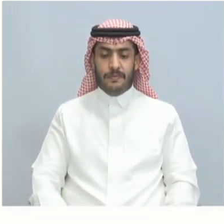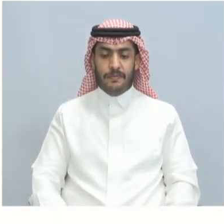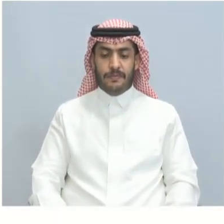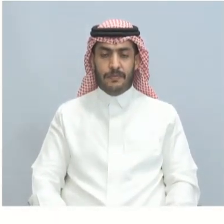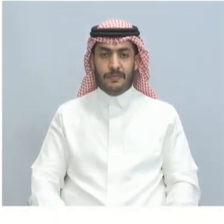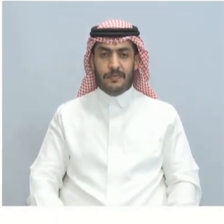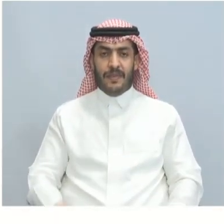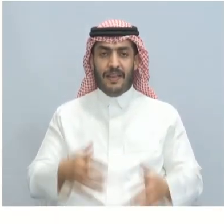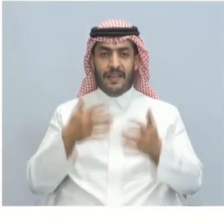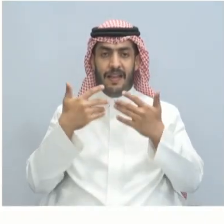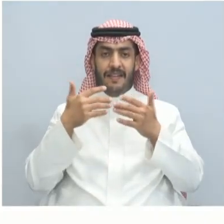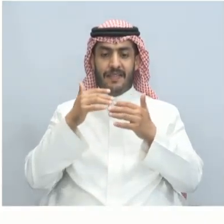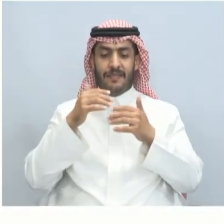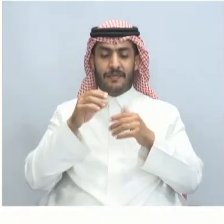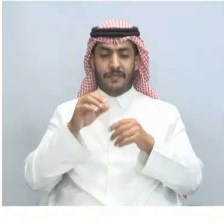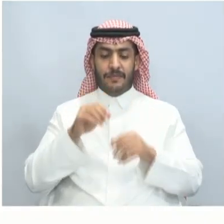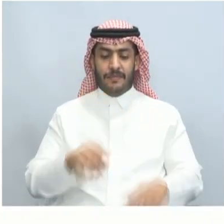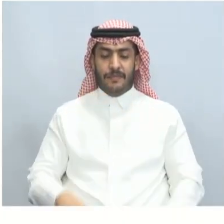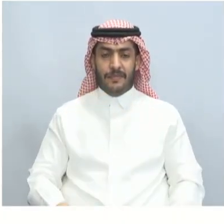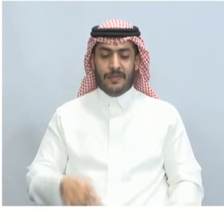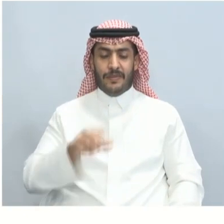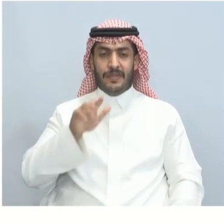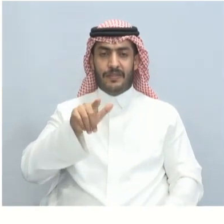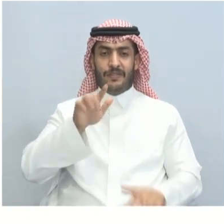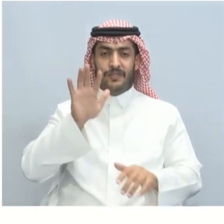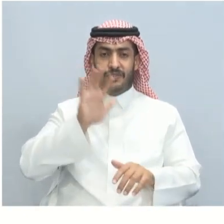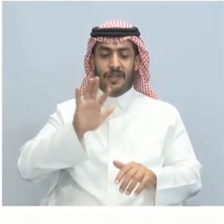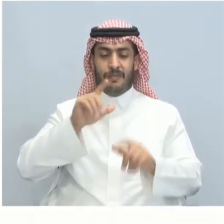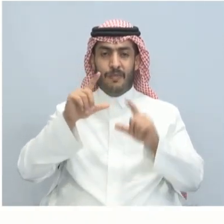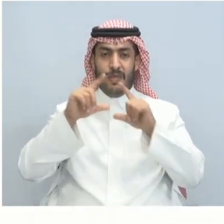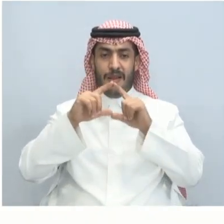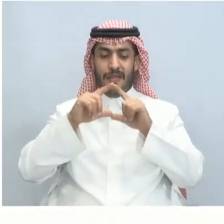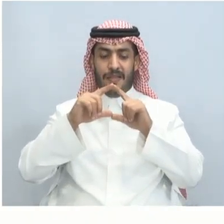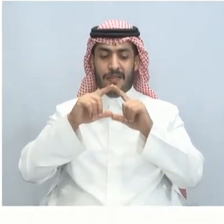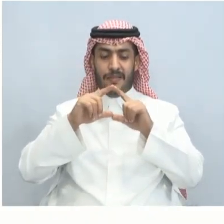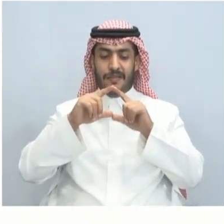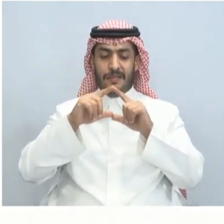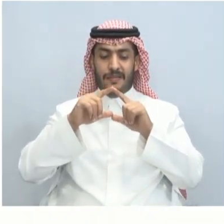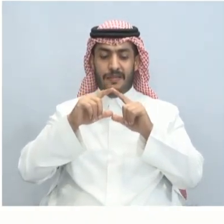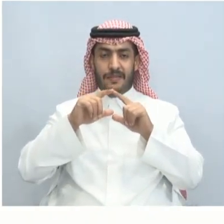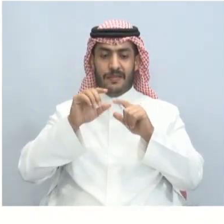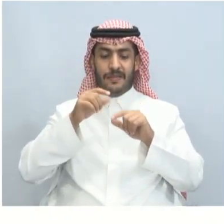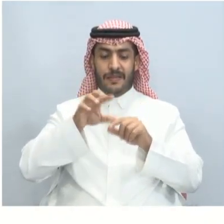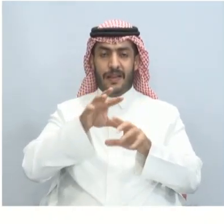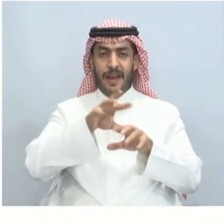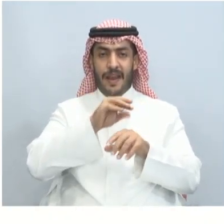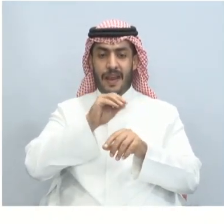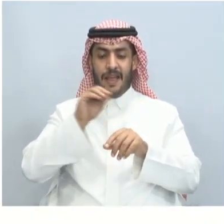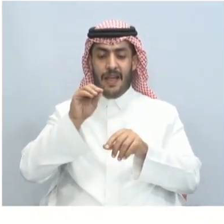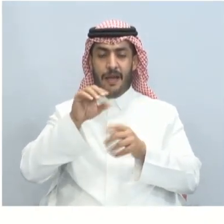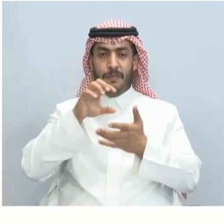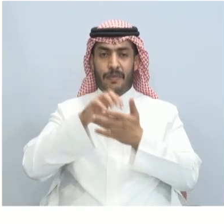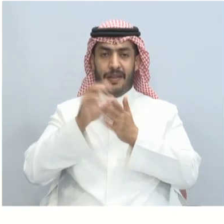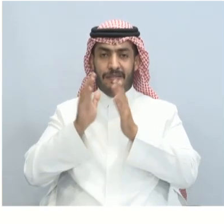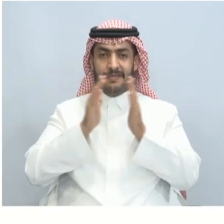تدويره تمهيد لدينا هذا الشكل مثلث هنا انتقل خمس